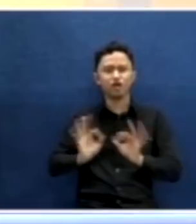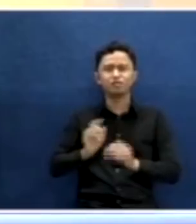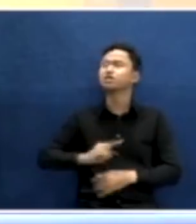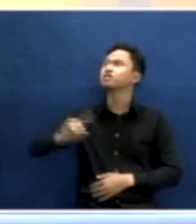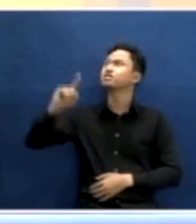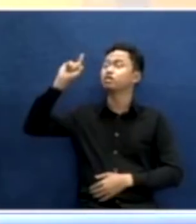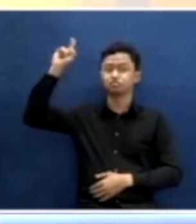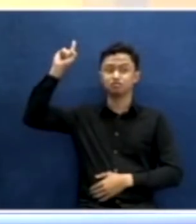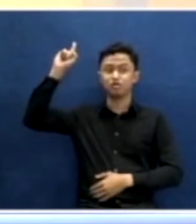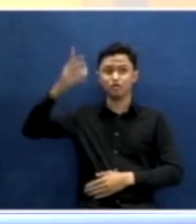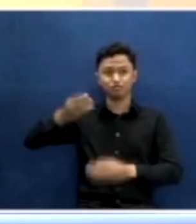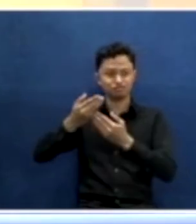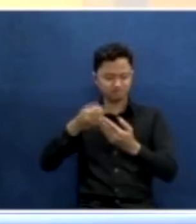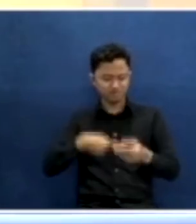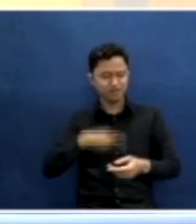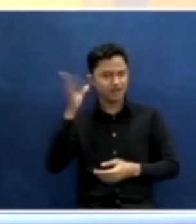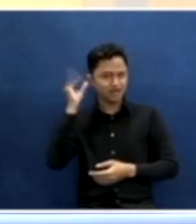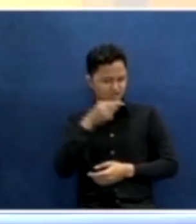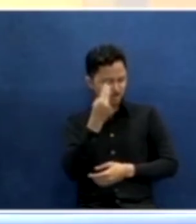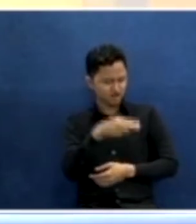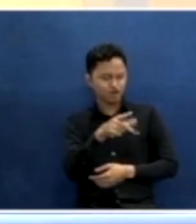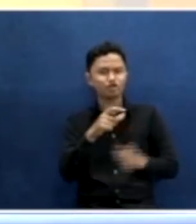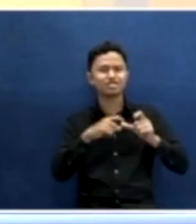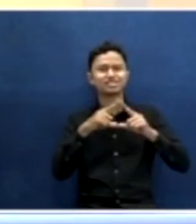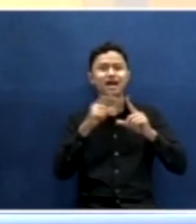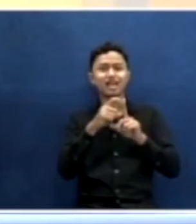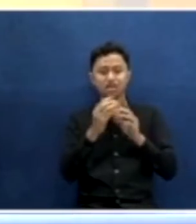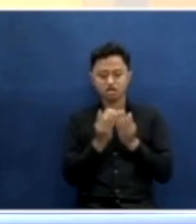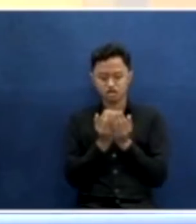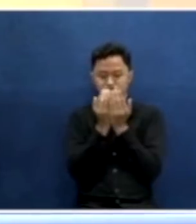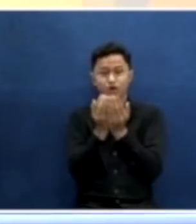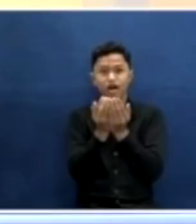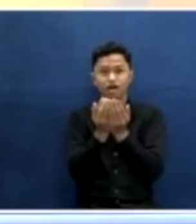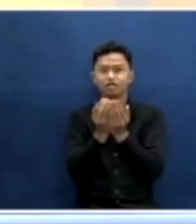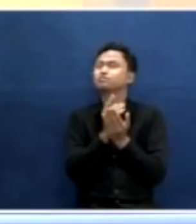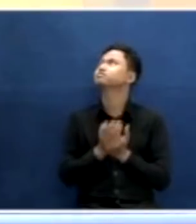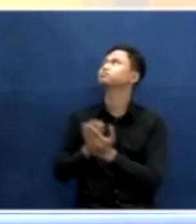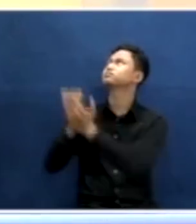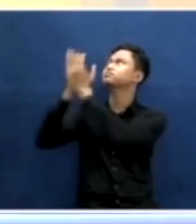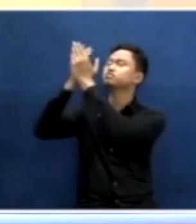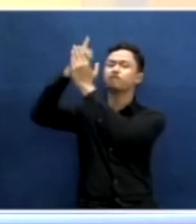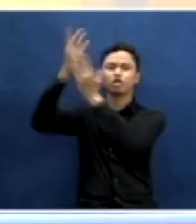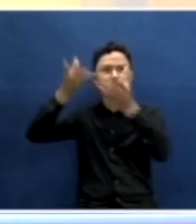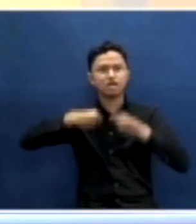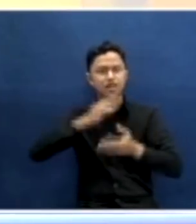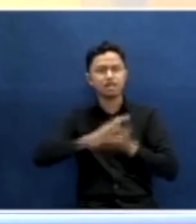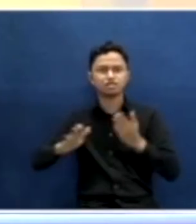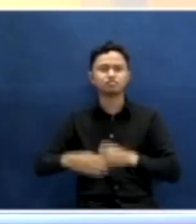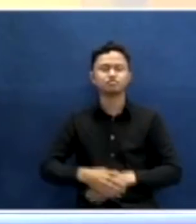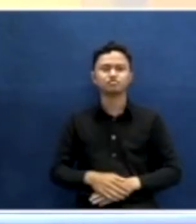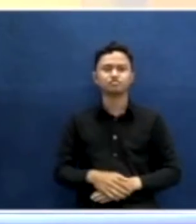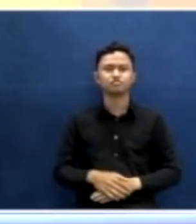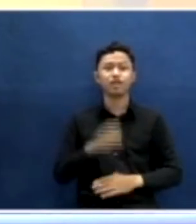oleh Allah dan tidak pernah lama ohttomom tak dikabulkan oleh Allah makanya pernah satu kisah nyata yang lainnya ada orang naik kuda